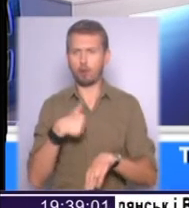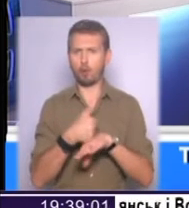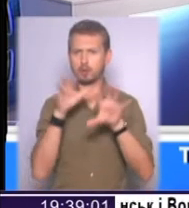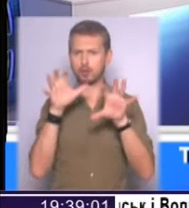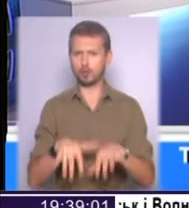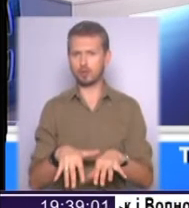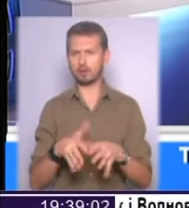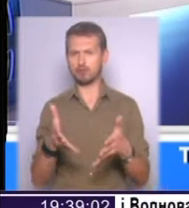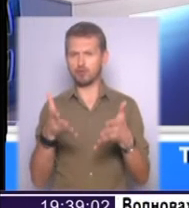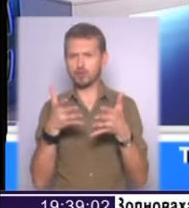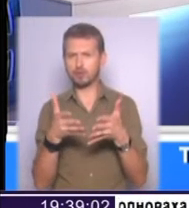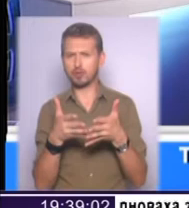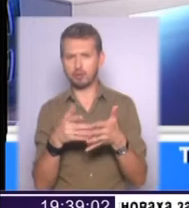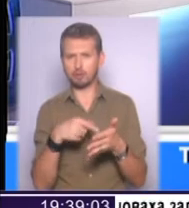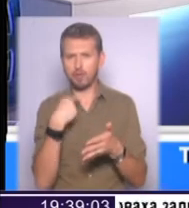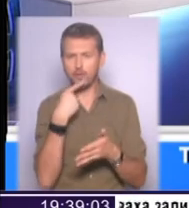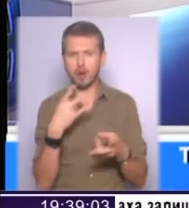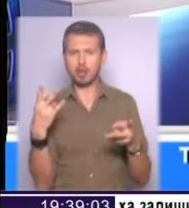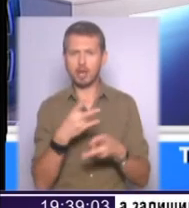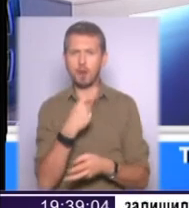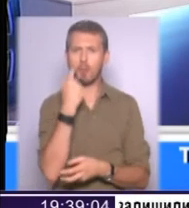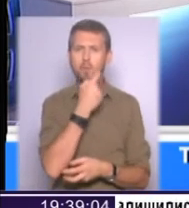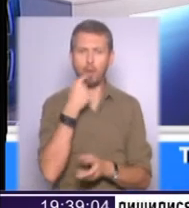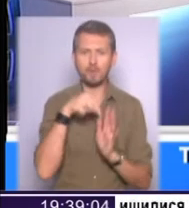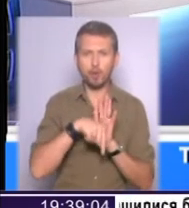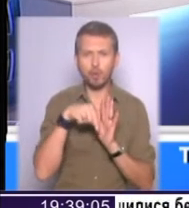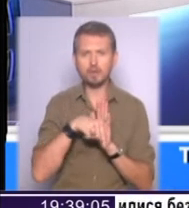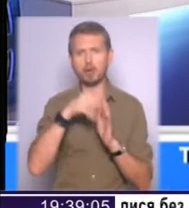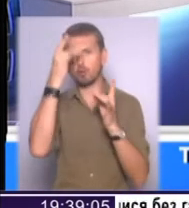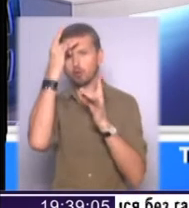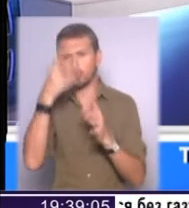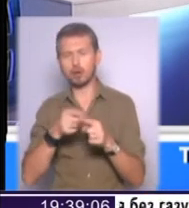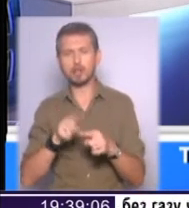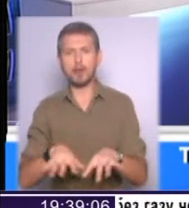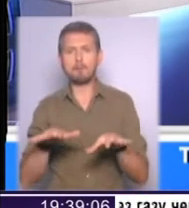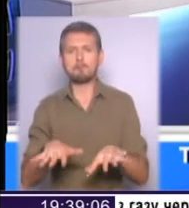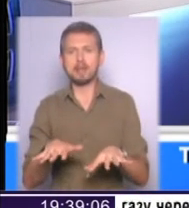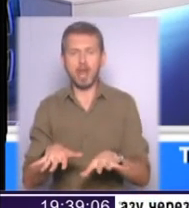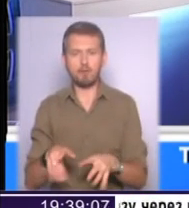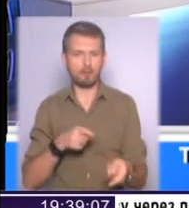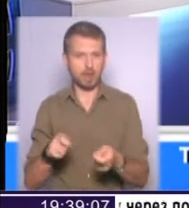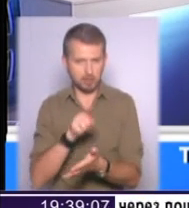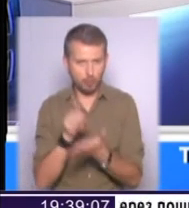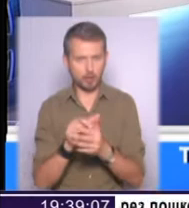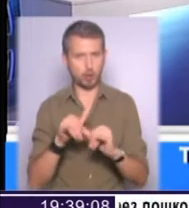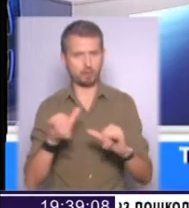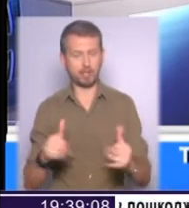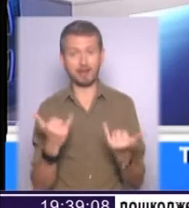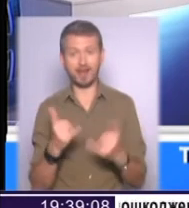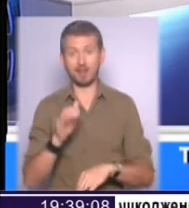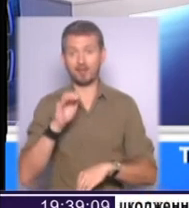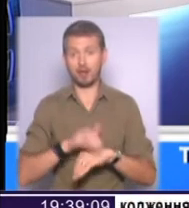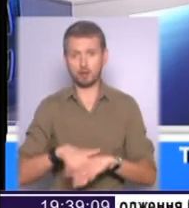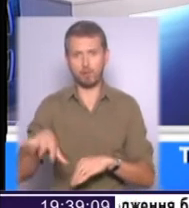що потрібна і культура, і мовний контекст приймає обов'язок місцевої влади розвивати. Зараз фактично там все